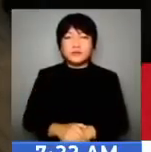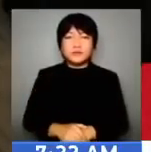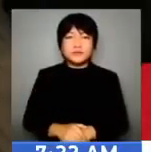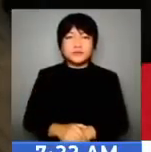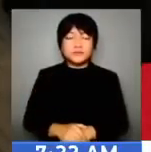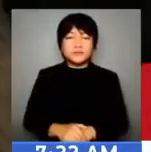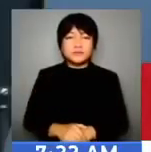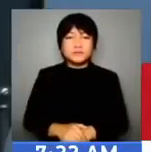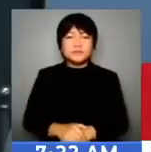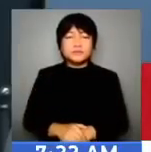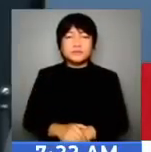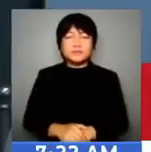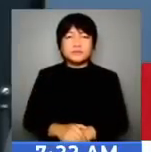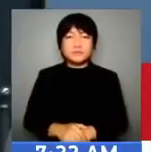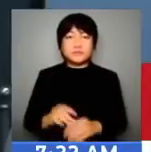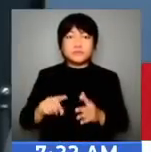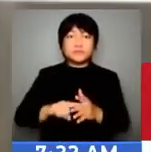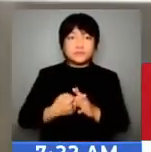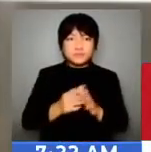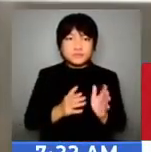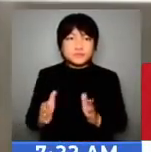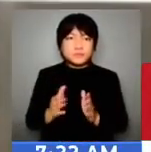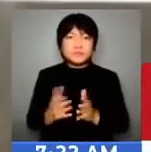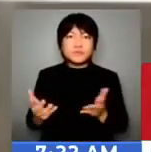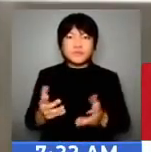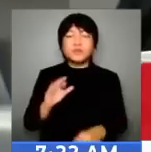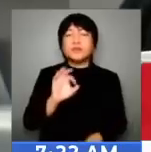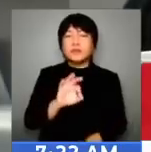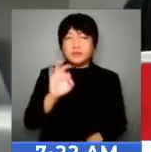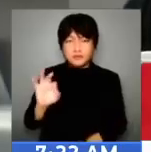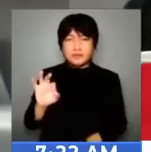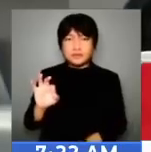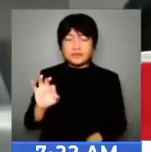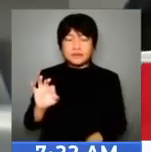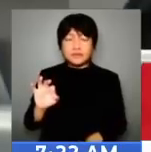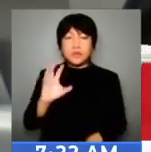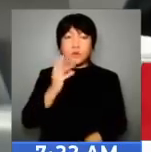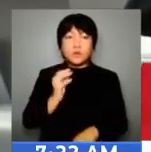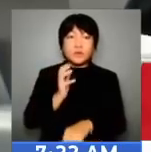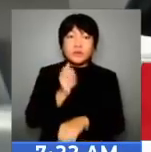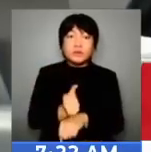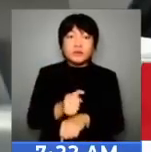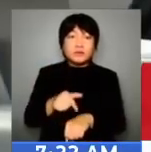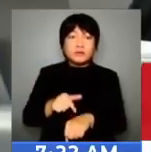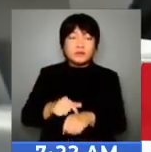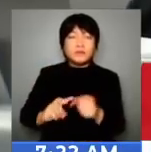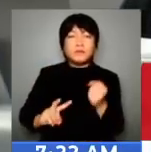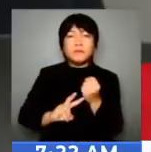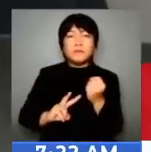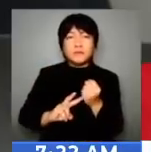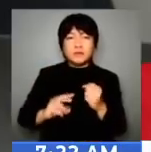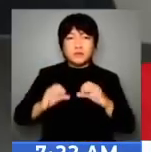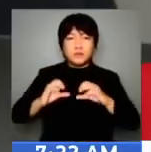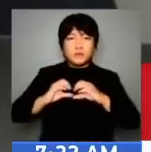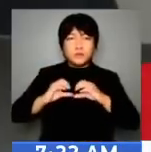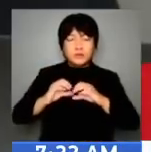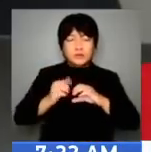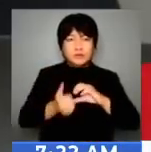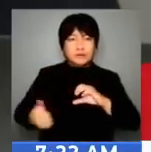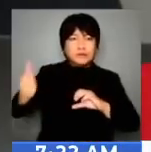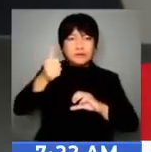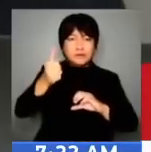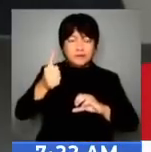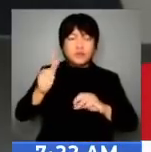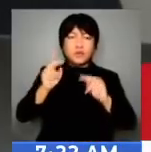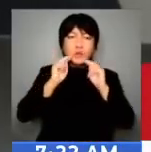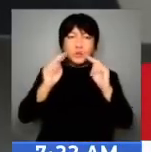Umarangkada na ang paghahanda para sa Season 99 sa pangungunan ni na GMA Senior Vice President and Head for Integrated News, Regional TV and